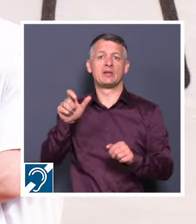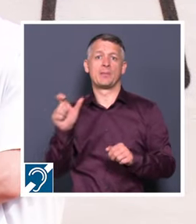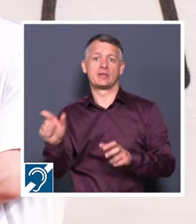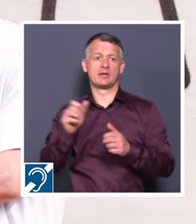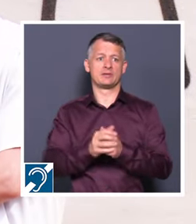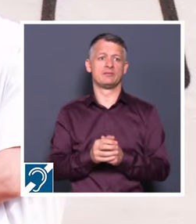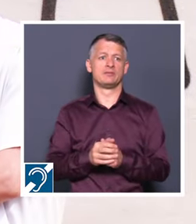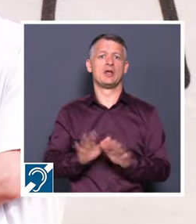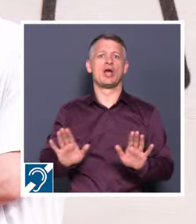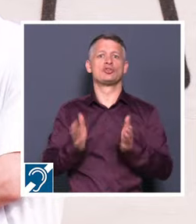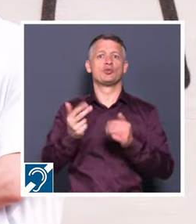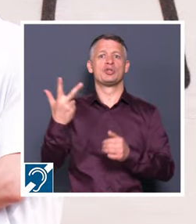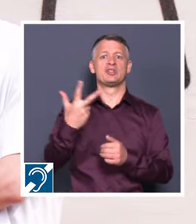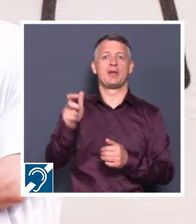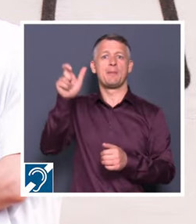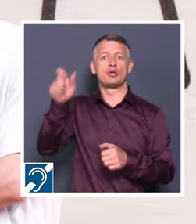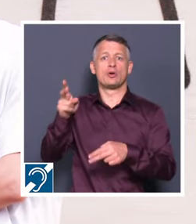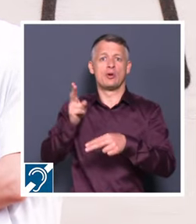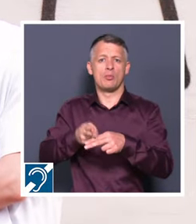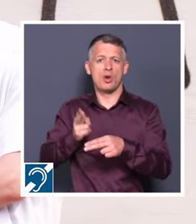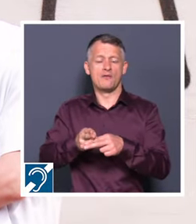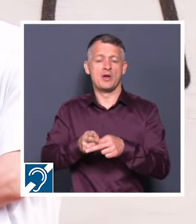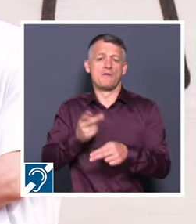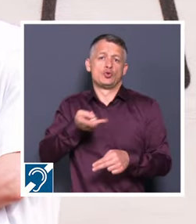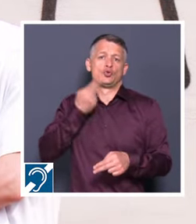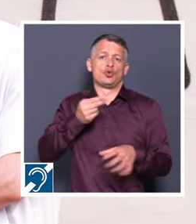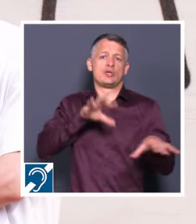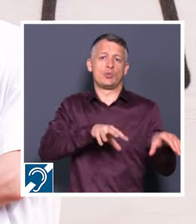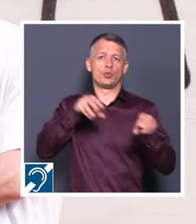am avut 3 pacienți, deci a fost ușor pentru noi să îi relocăm.